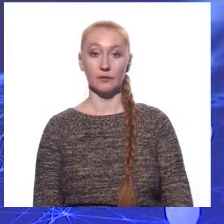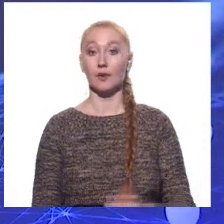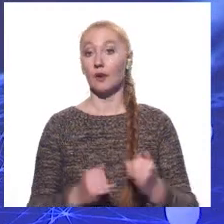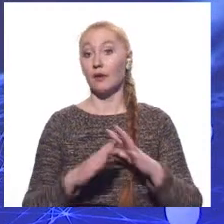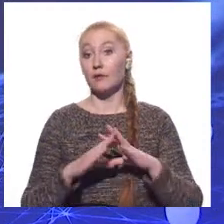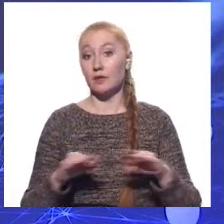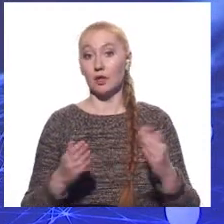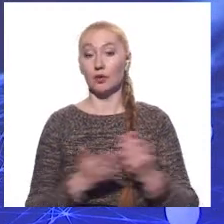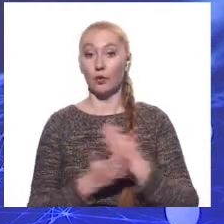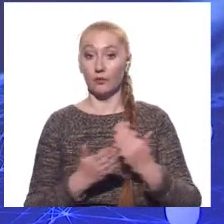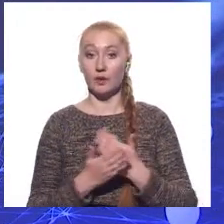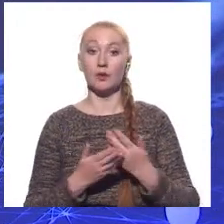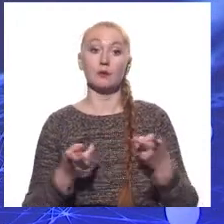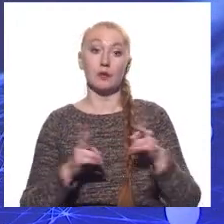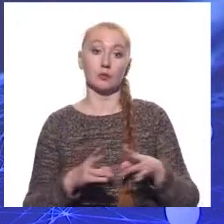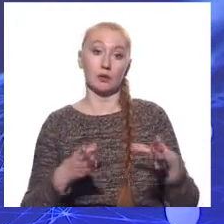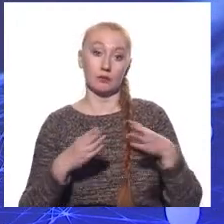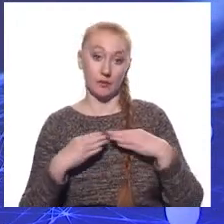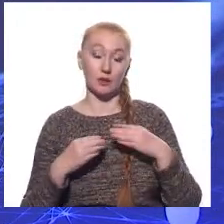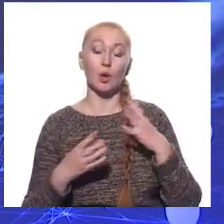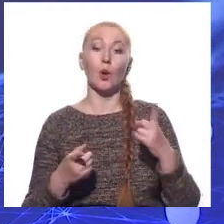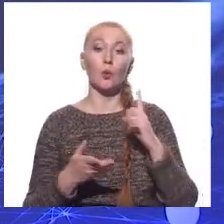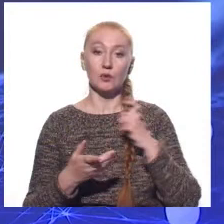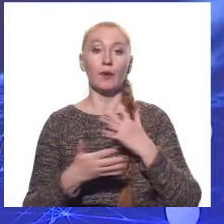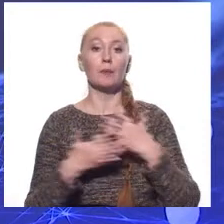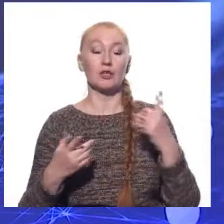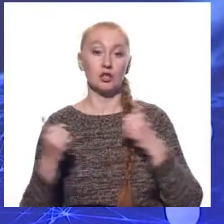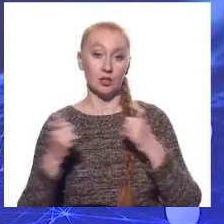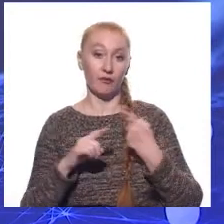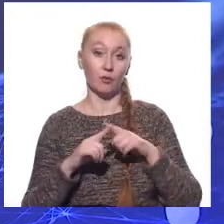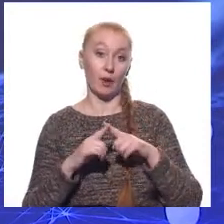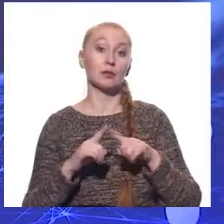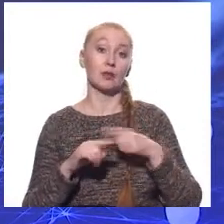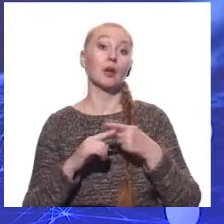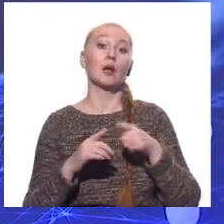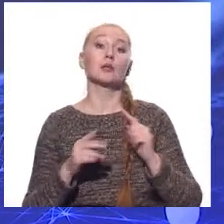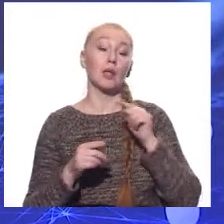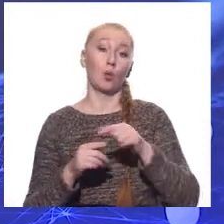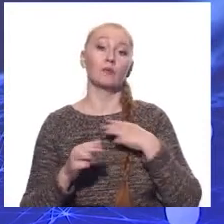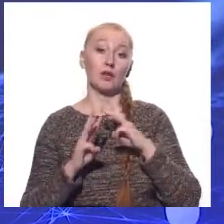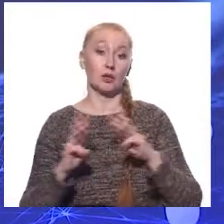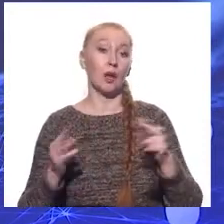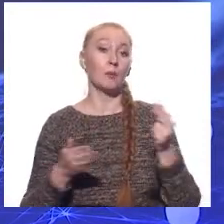Ну а наразі це всі новини. Залишайтеся з нами та дізнавайтеся більше інформації. Також заходьте на наш